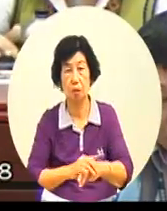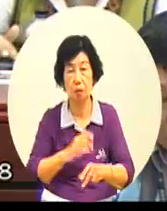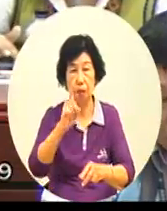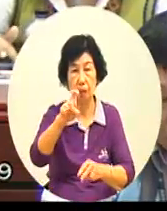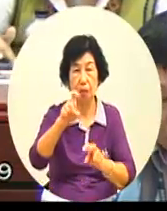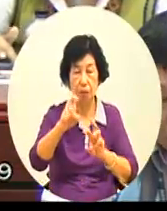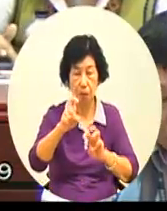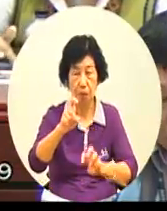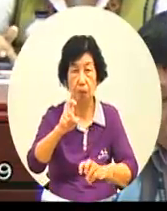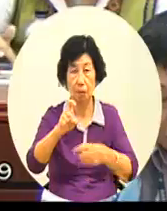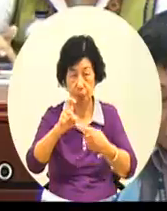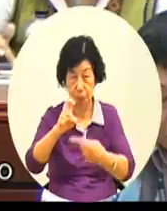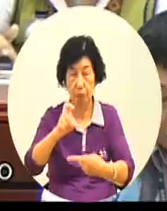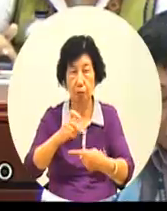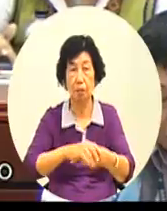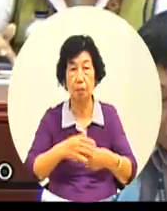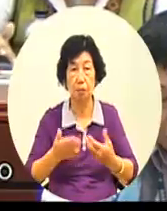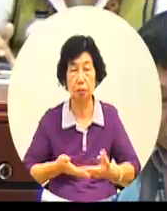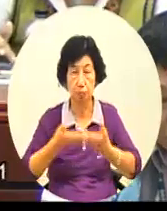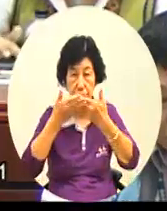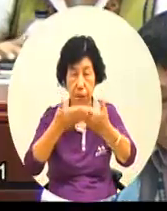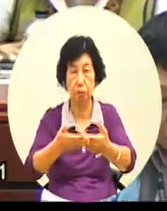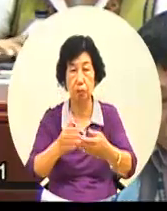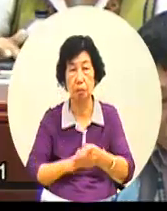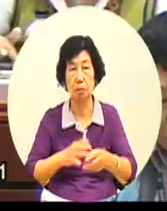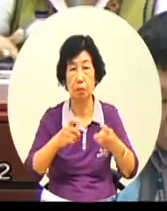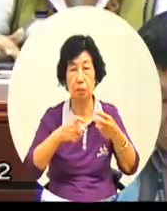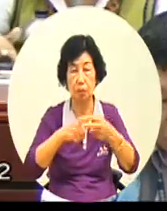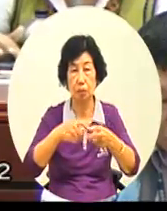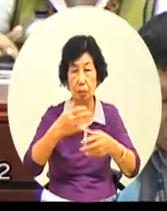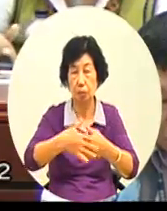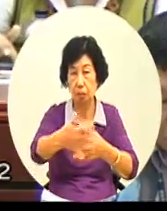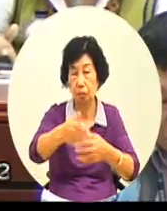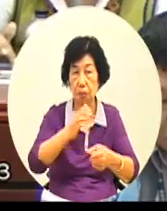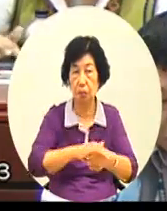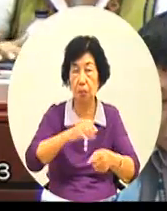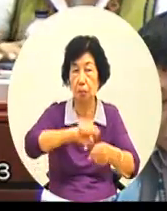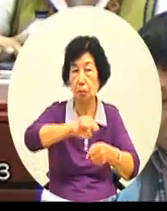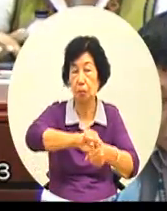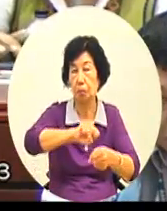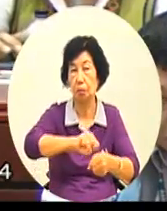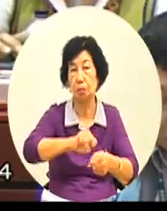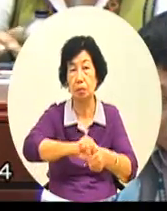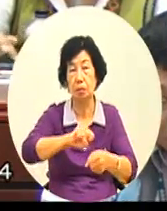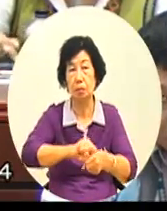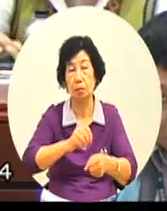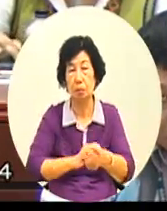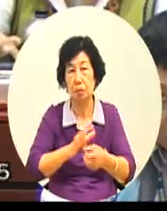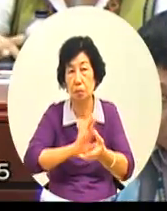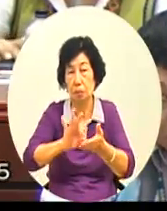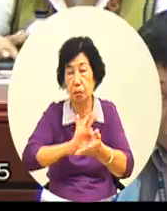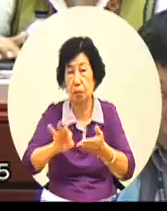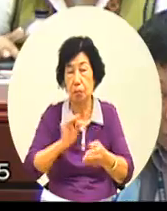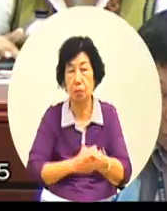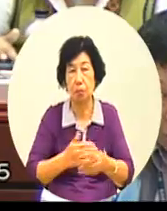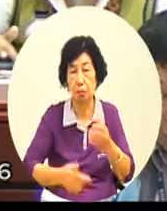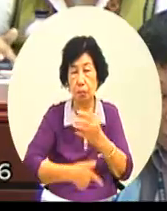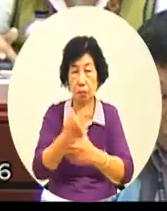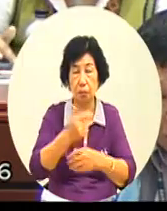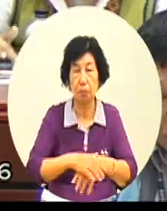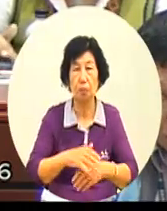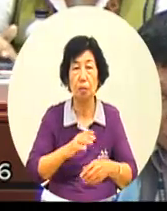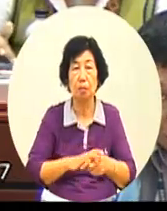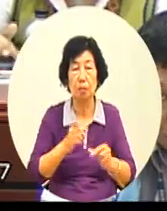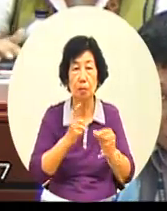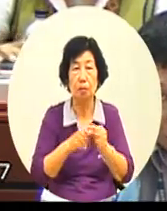送一次，我们希望说工程会针对基设的部分能够审查之后，赶快由中央研明会核定经费，那我们明年就可